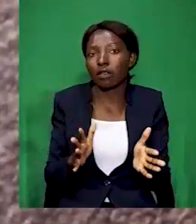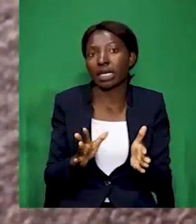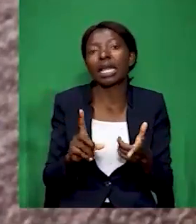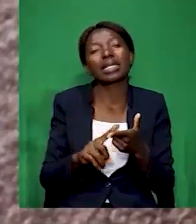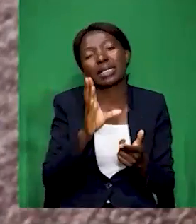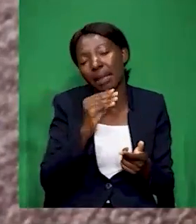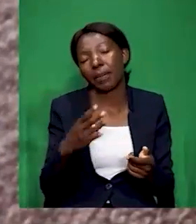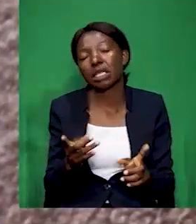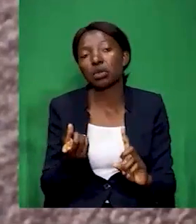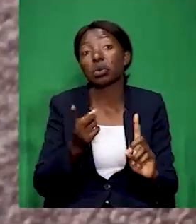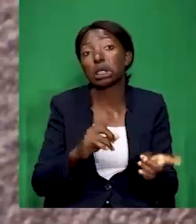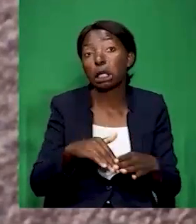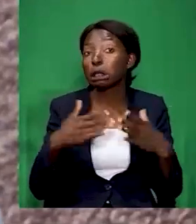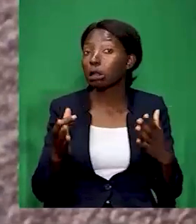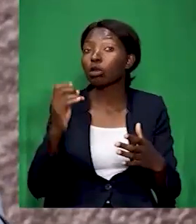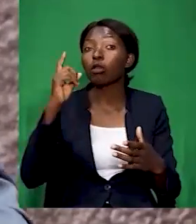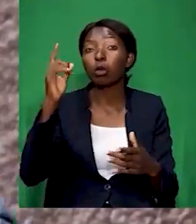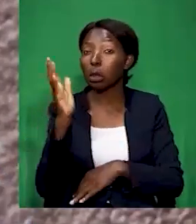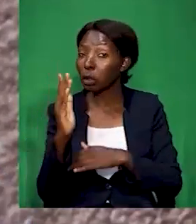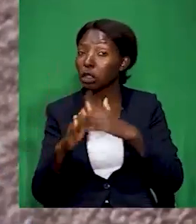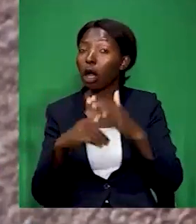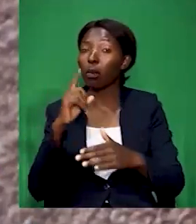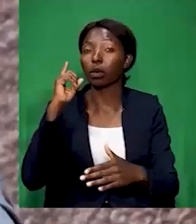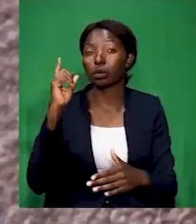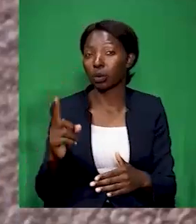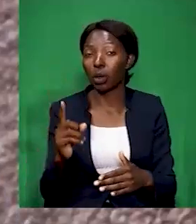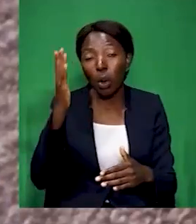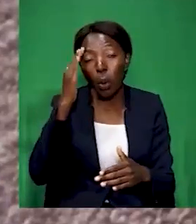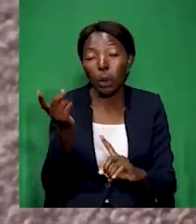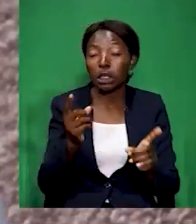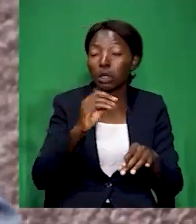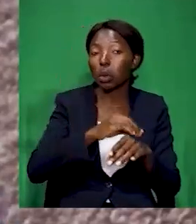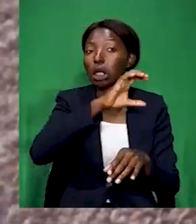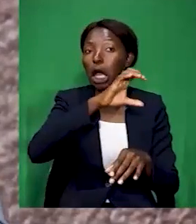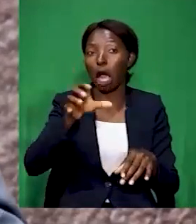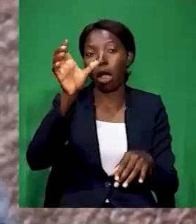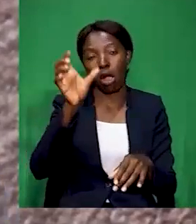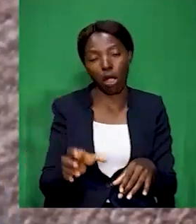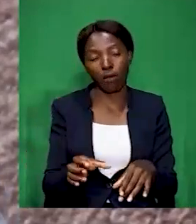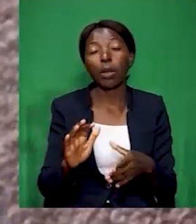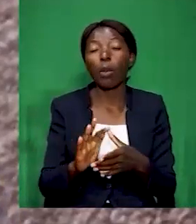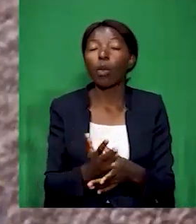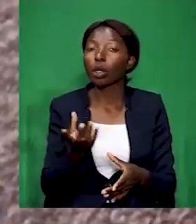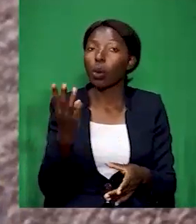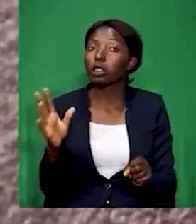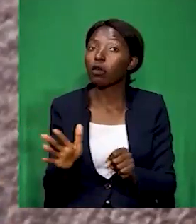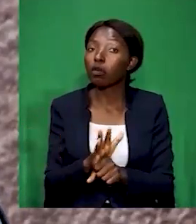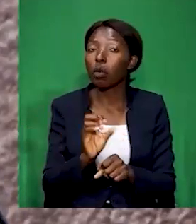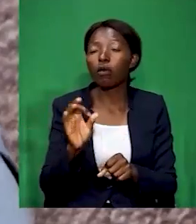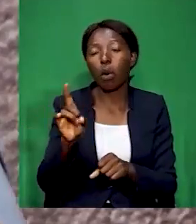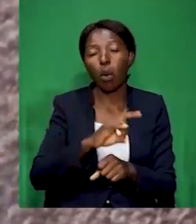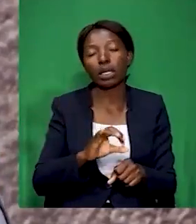zvichireva rufu ndinofa ndichiparidza jesu akarembera pamuchinjikwa akamuka saka nyango